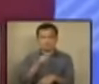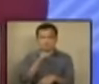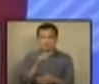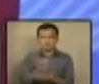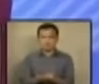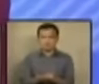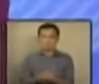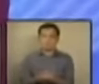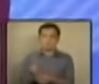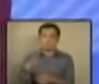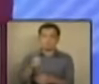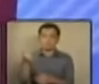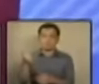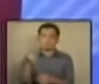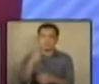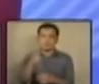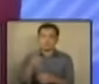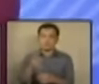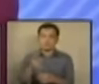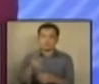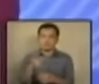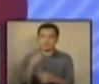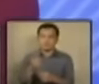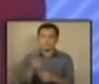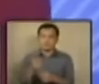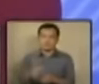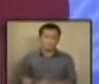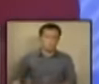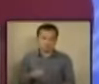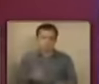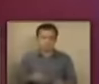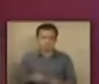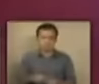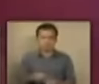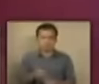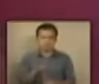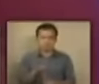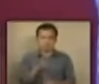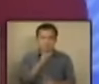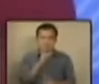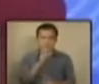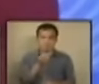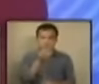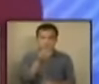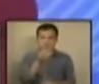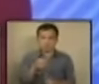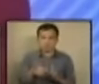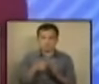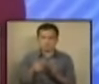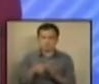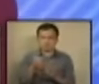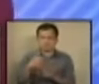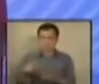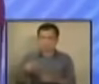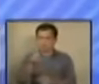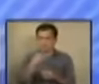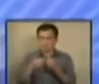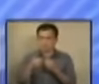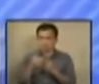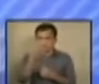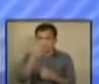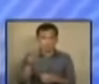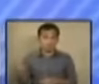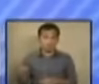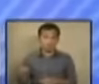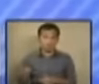ako, sinisibuyan na lamang po niya ng tubig yung pagkain ko. Tapos po, minsan kung ano pong kinakain niya at nagagalit po siya sa